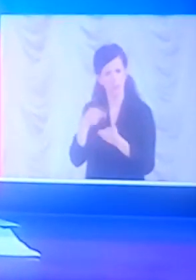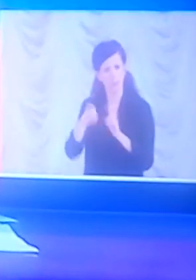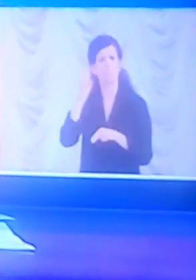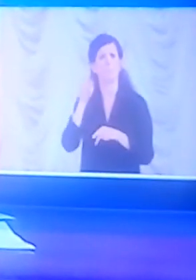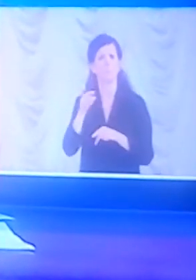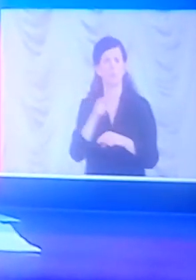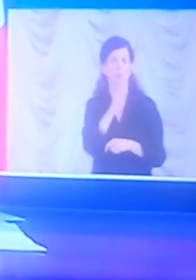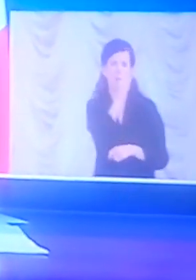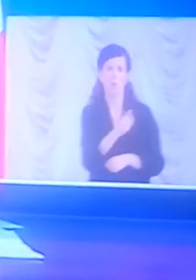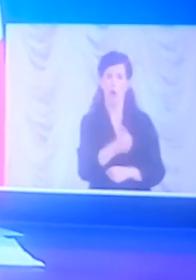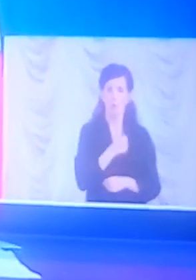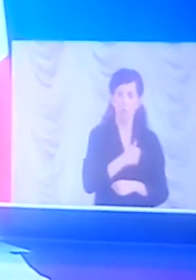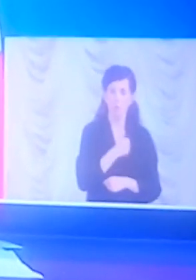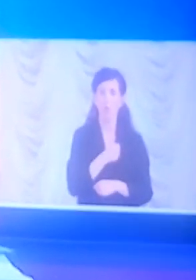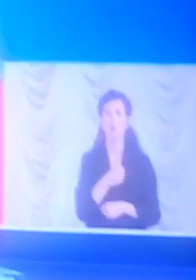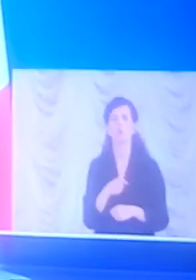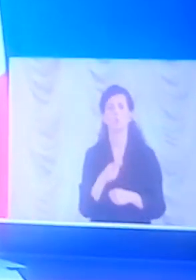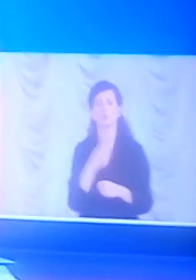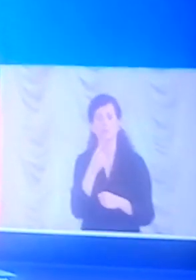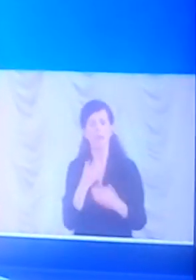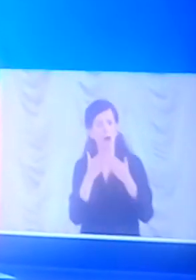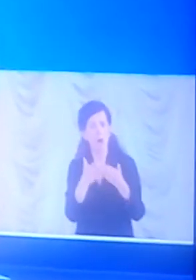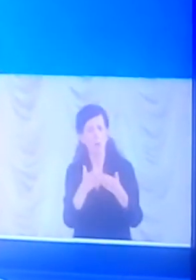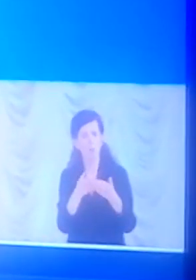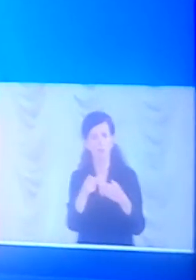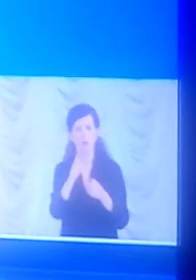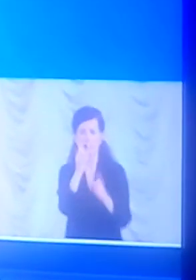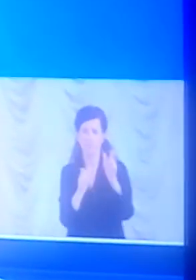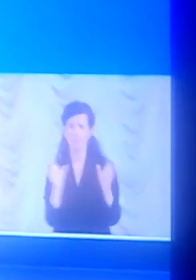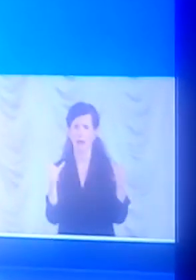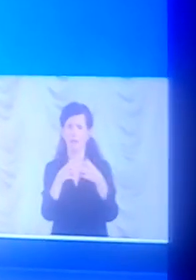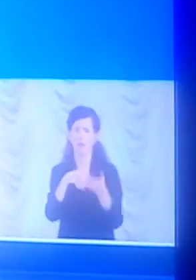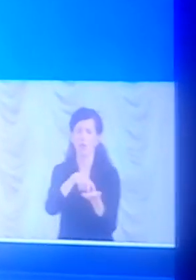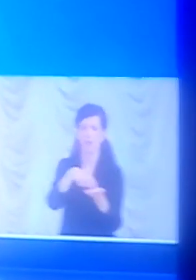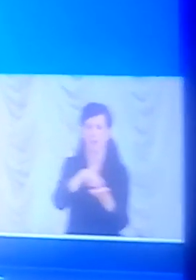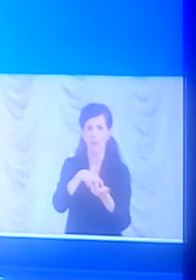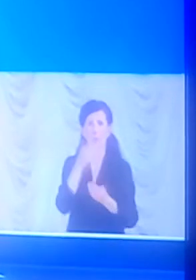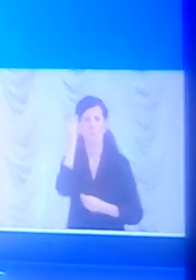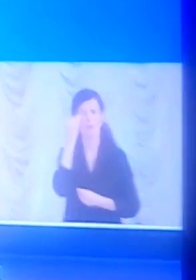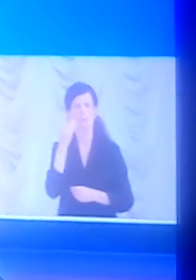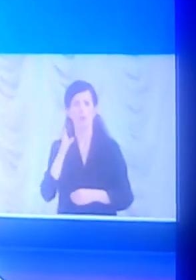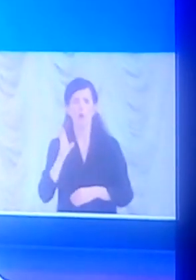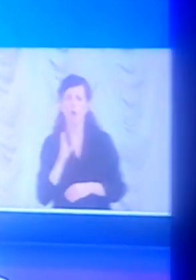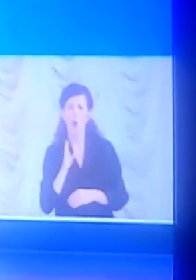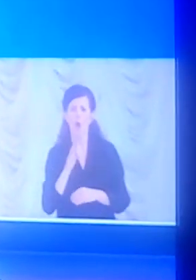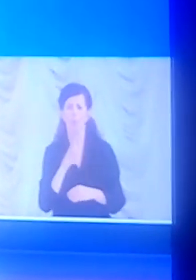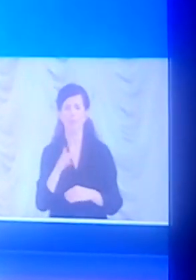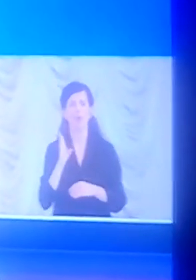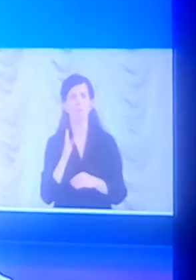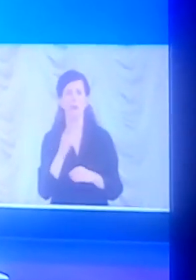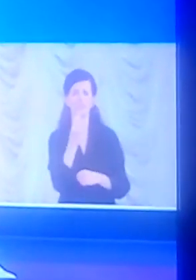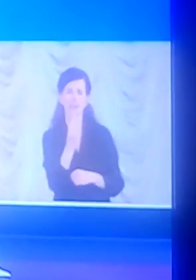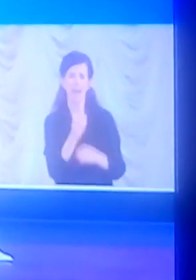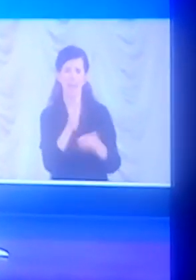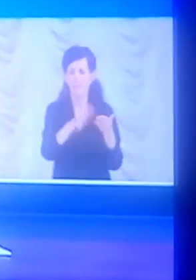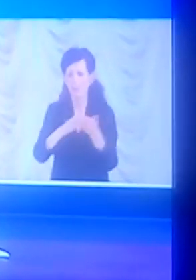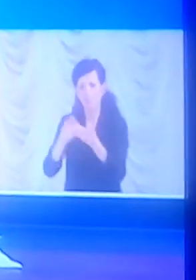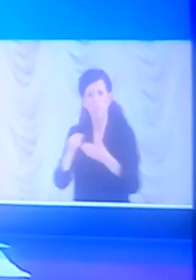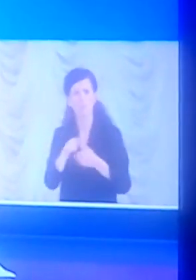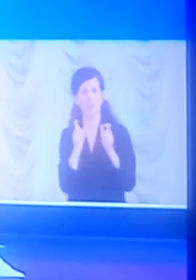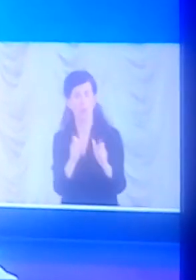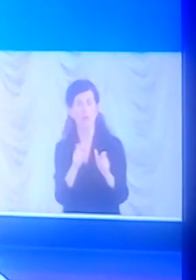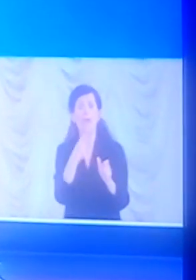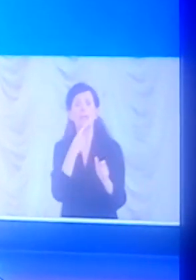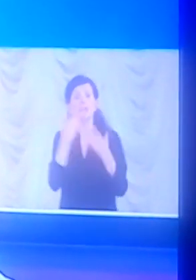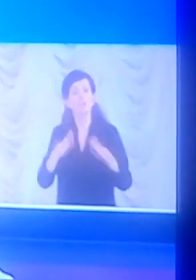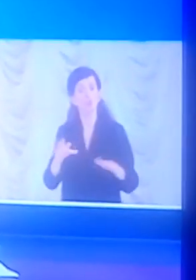aiuti concreti a fasce, categorie sociali più fragili, penso alle colf, badanti che erano rimaste fuori. Chi ha avuto già il